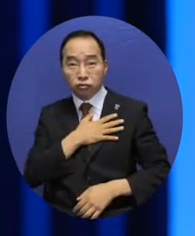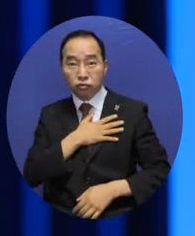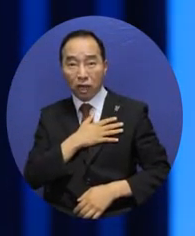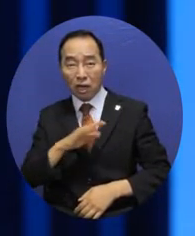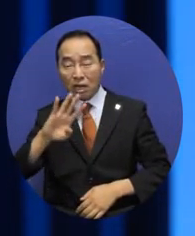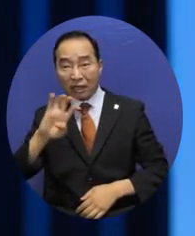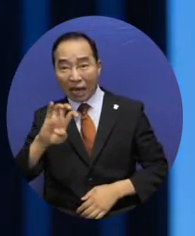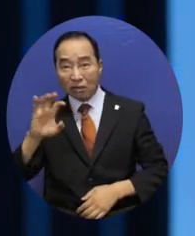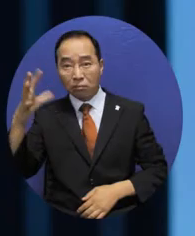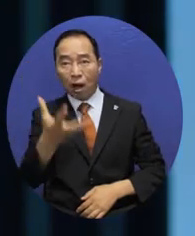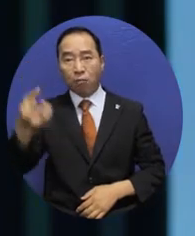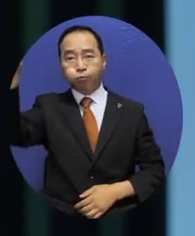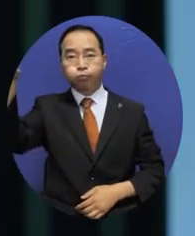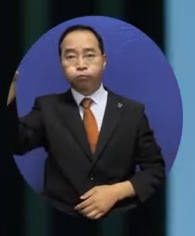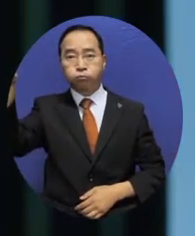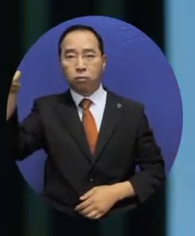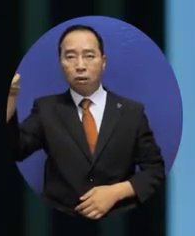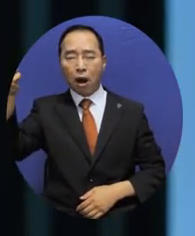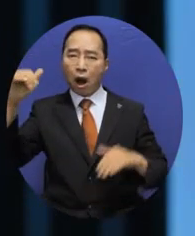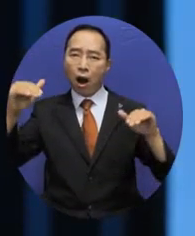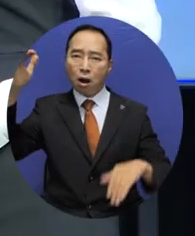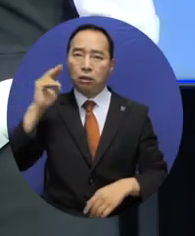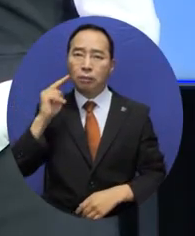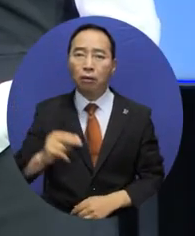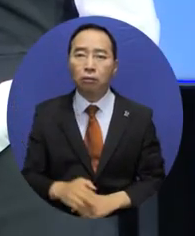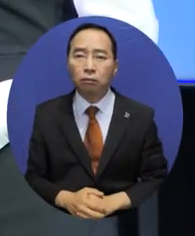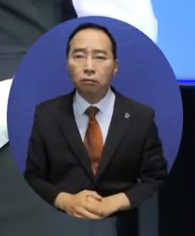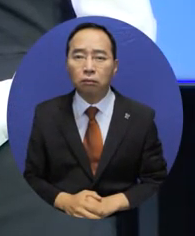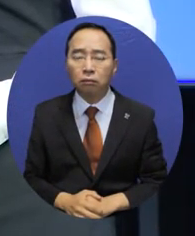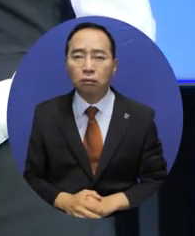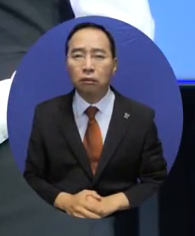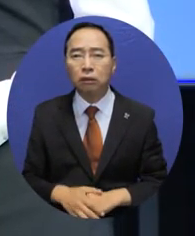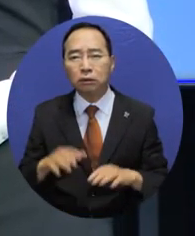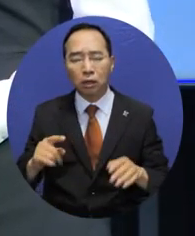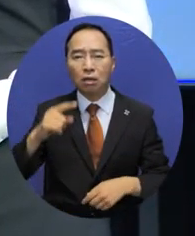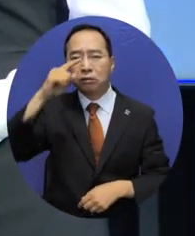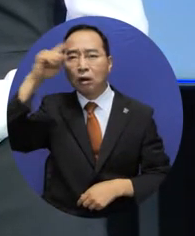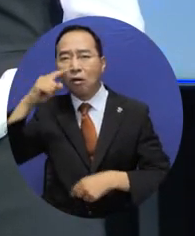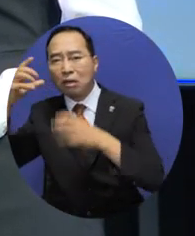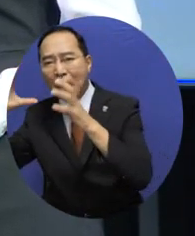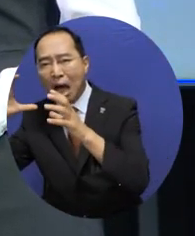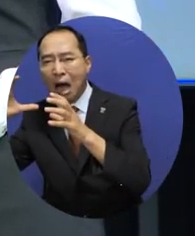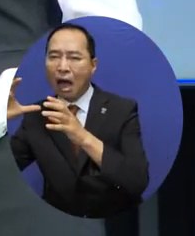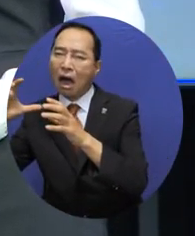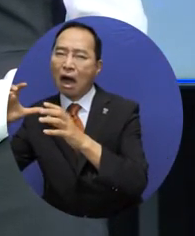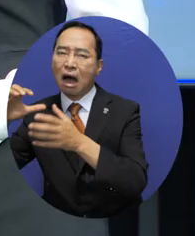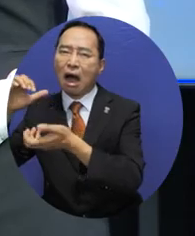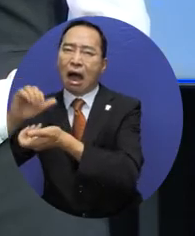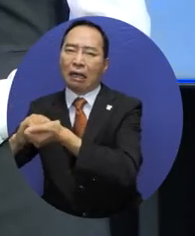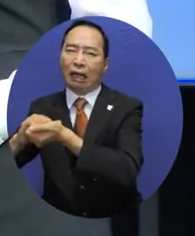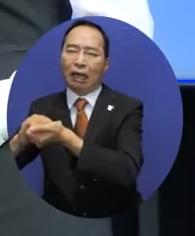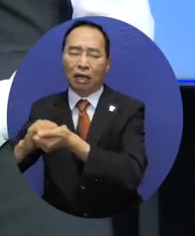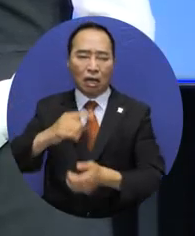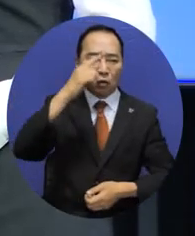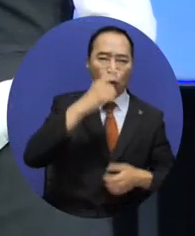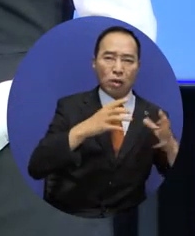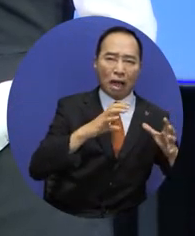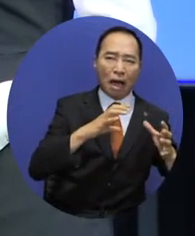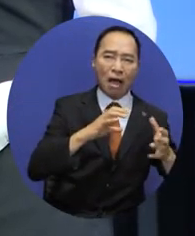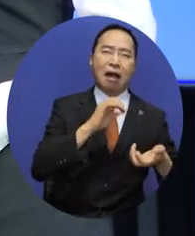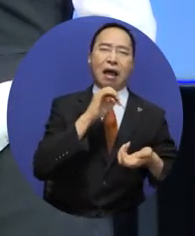정도로 심화되었어요. 그래서 저는 서양도 한계가 있고 동양도 한계가 있기 때문에 서양의 어떤